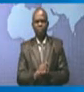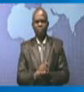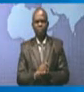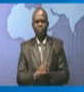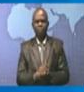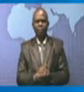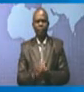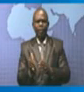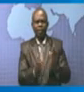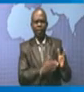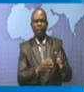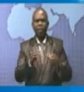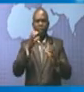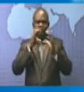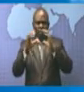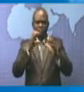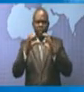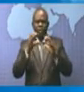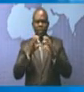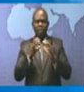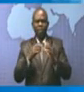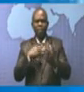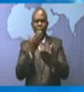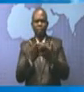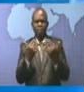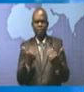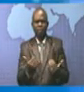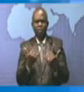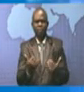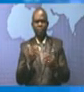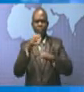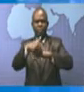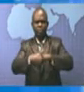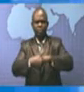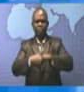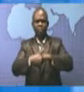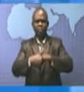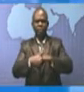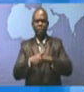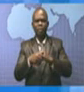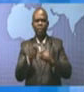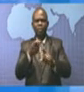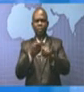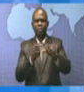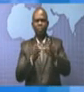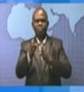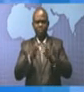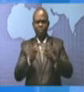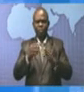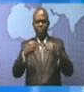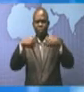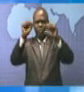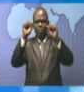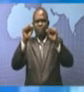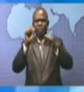Dans un communiqué de presse qui vient de nous parvenir ce soir par le bureau chargé, sorti par le bureau de